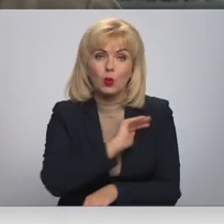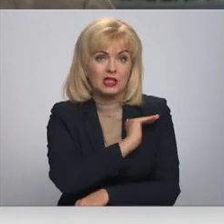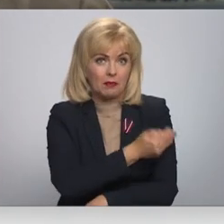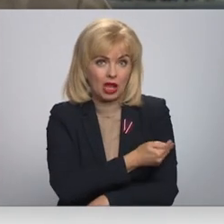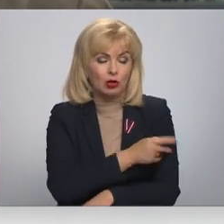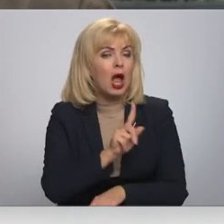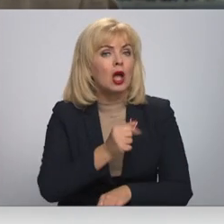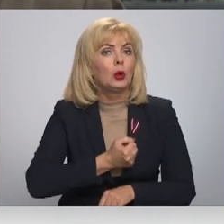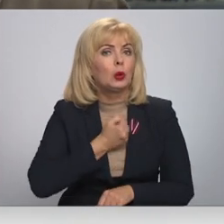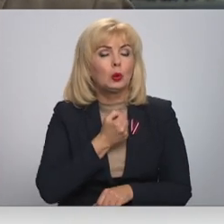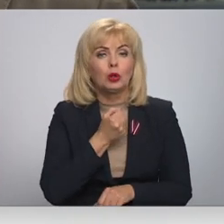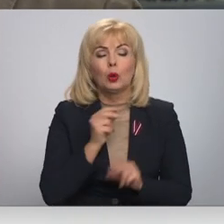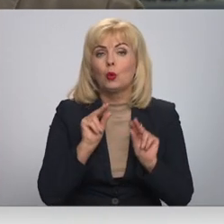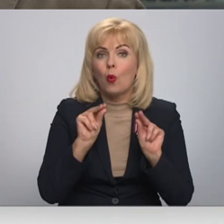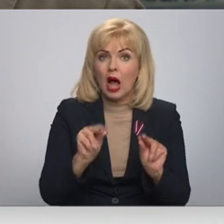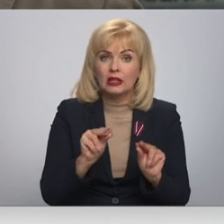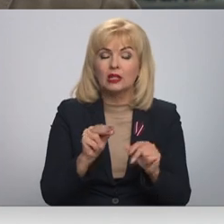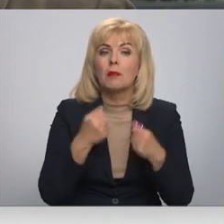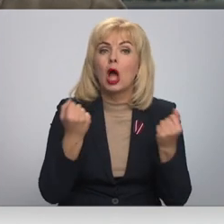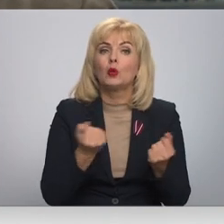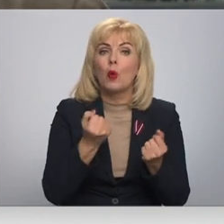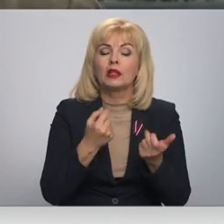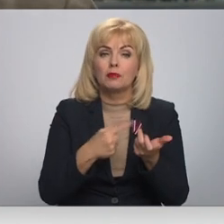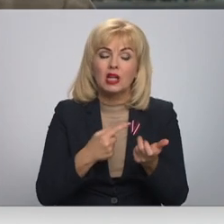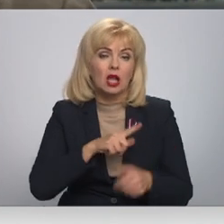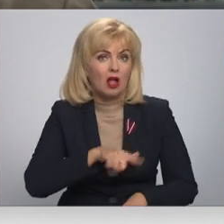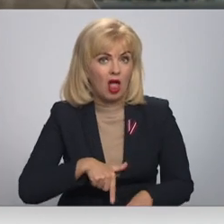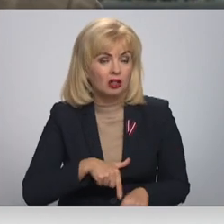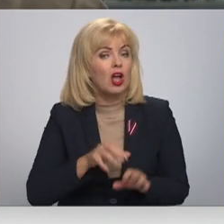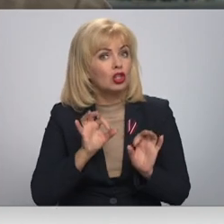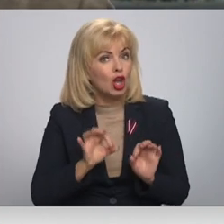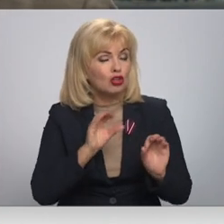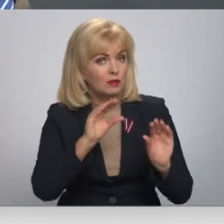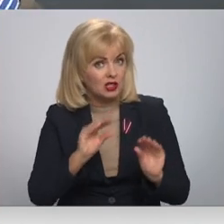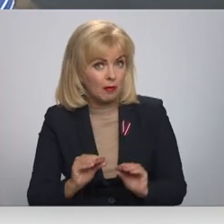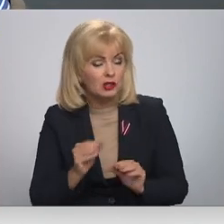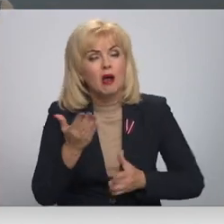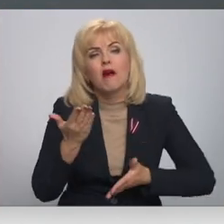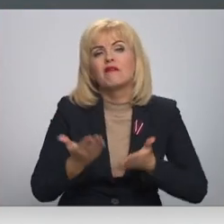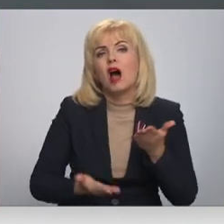ir pagrūti noticēt, ka nodarbināto skaits Latvijā faktiski tiešām ir samazinājies, bet var jau būt.